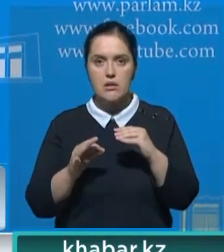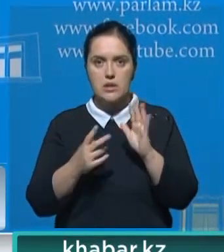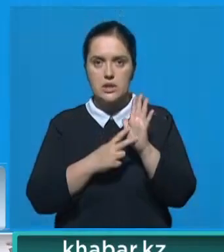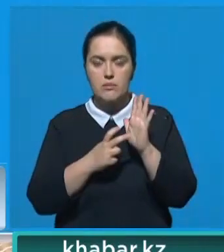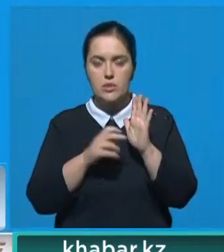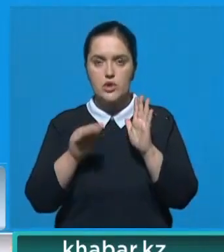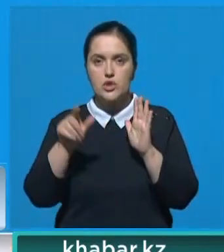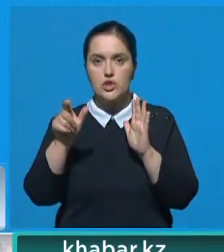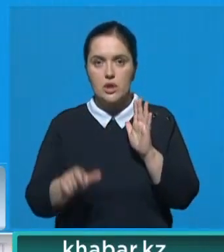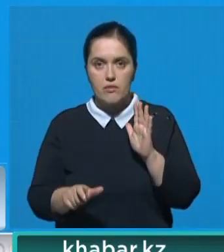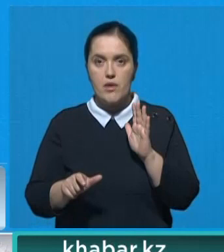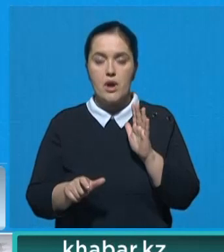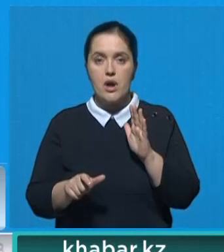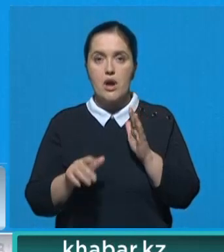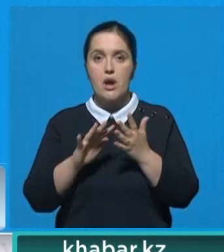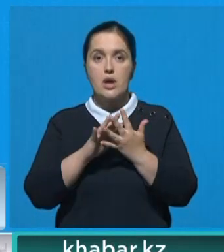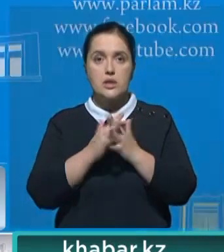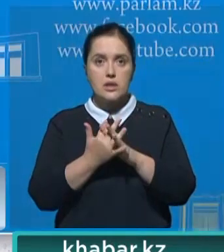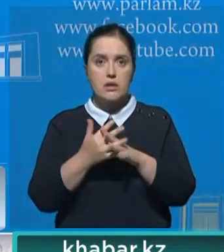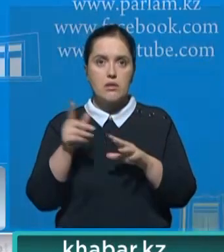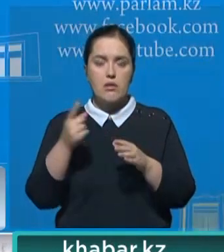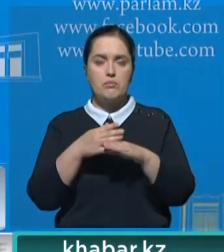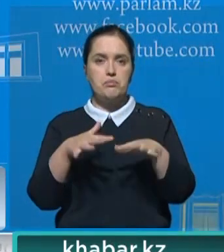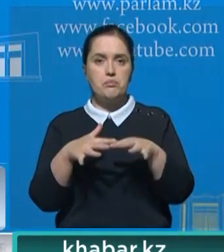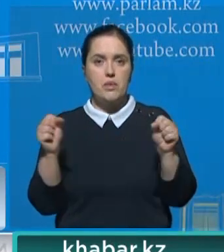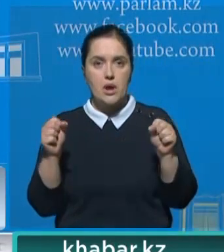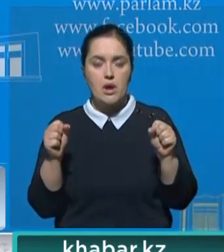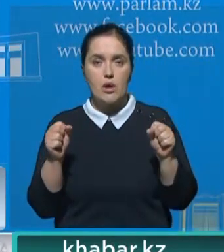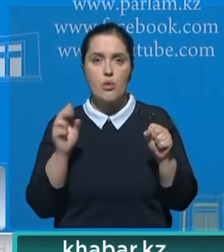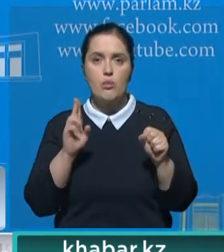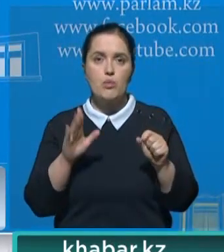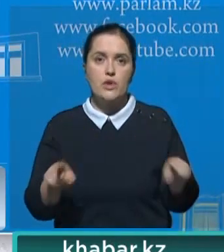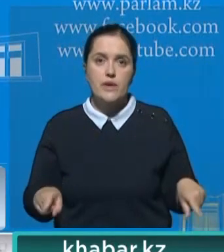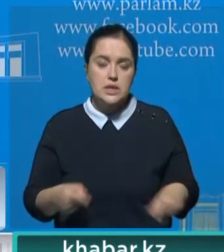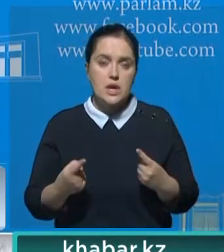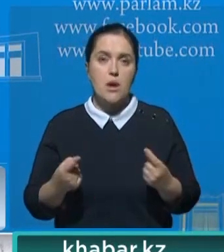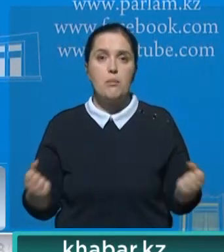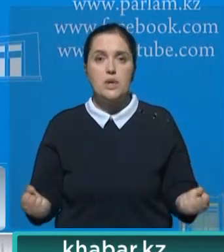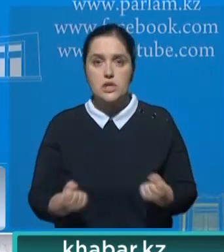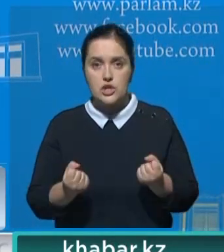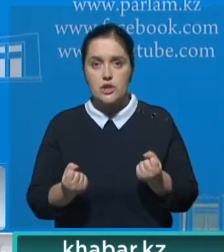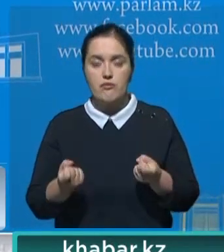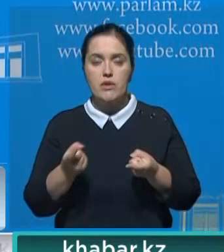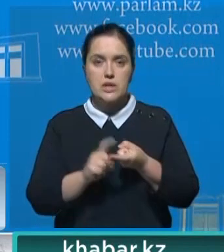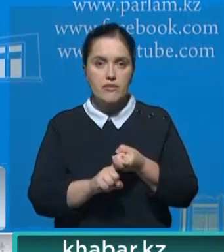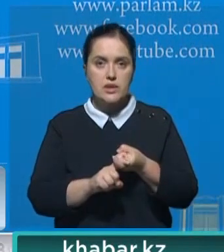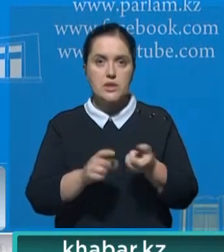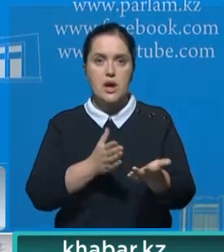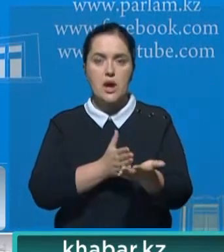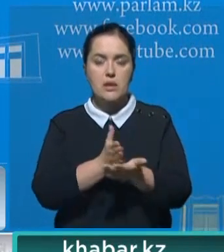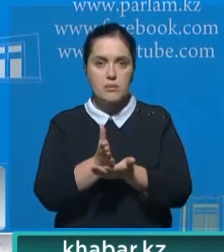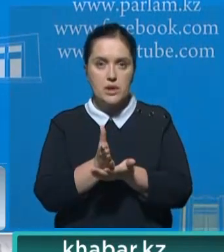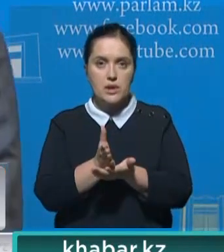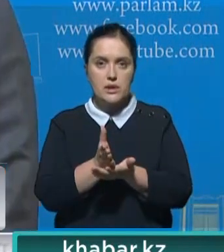тысяч человек. Какие-то села, там есть естественная убыль населения, какие-то села будут просто восстанавливать, поддерживать и так далее. Это зависит уже от политики